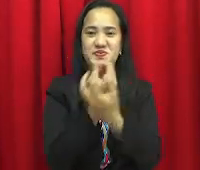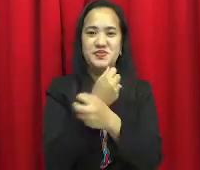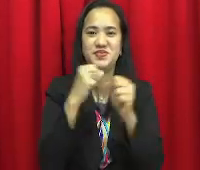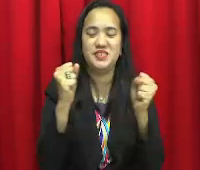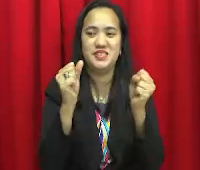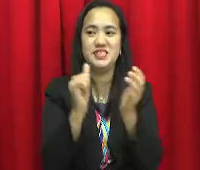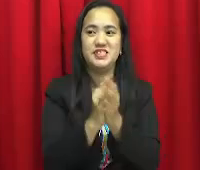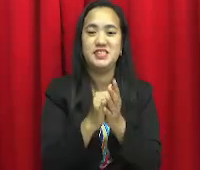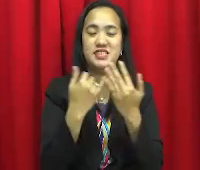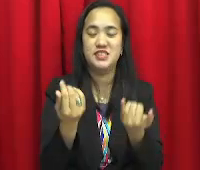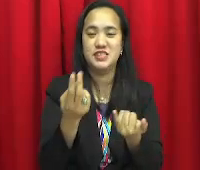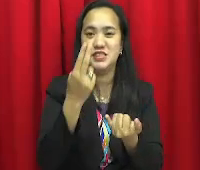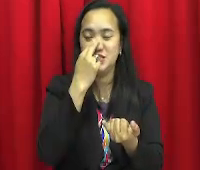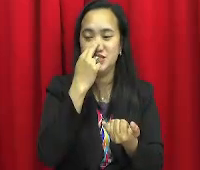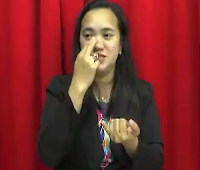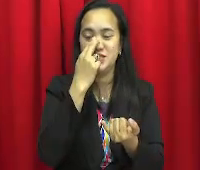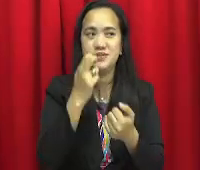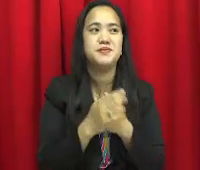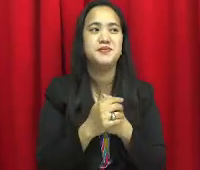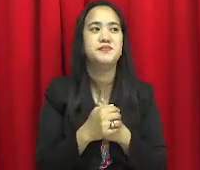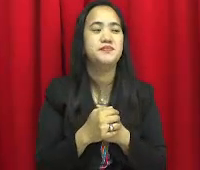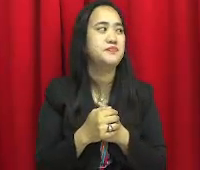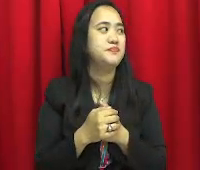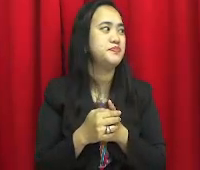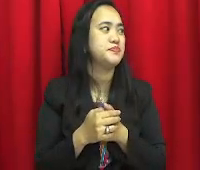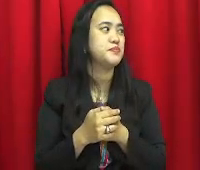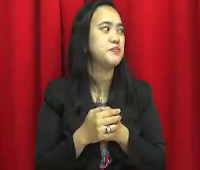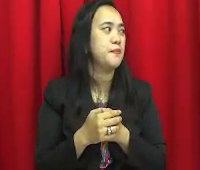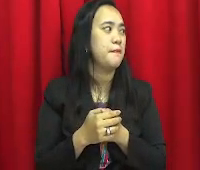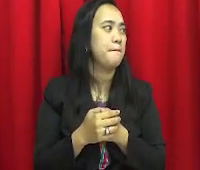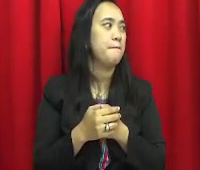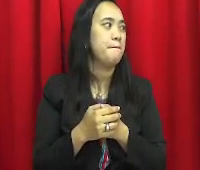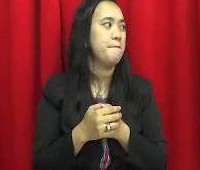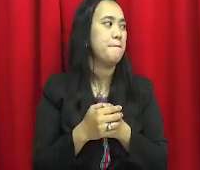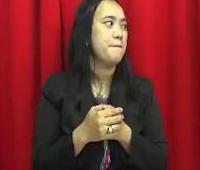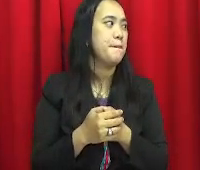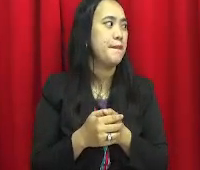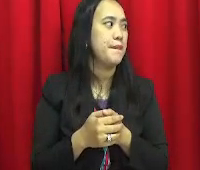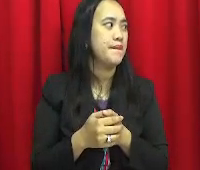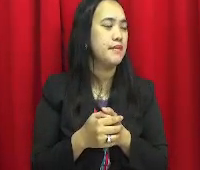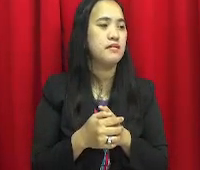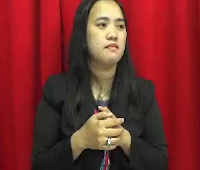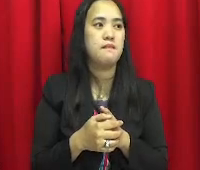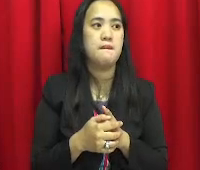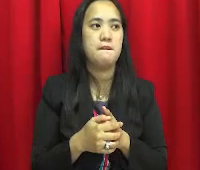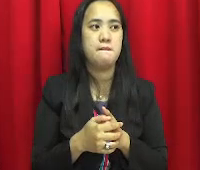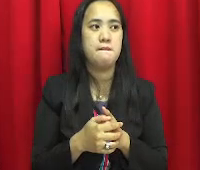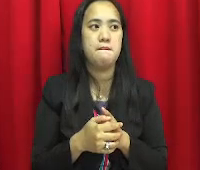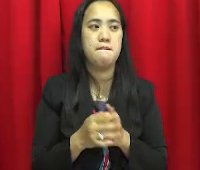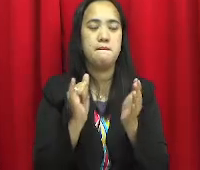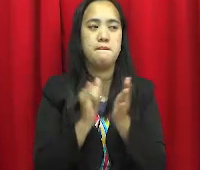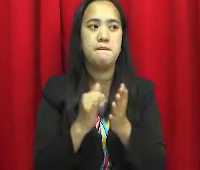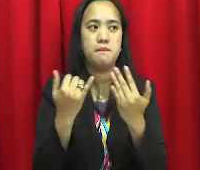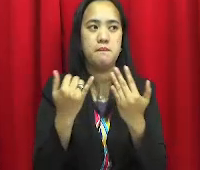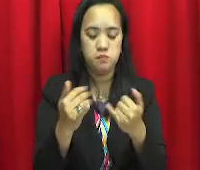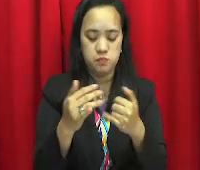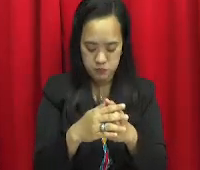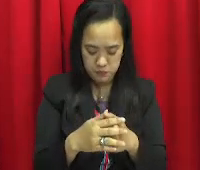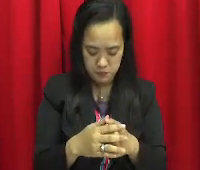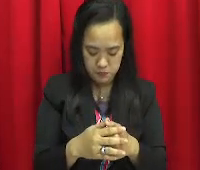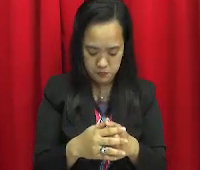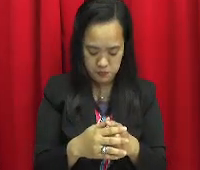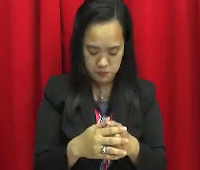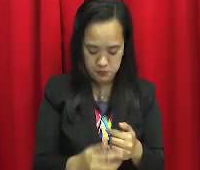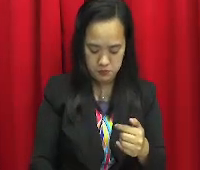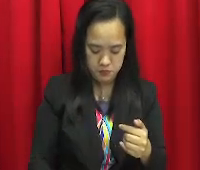eh. Alright. Alright. At maraming salamat din. Siya sabi ni Toto, napakara si Joan Bisuelo,